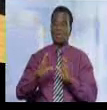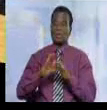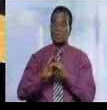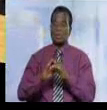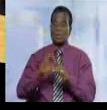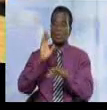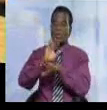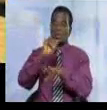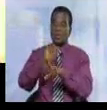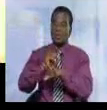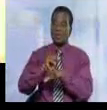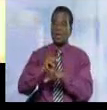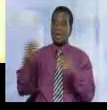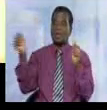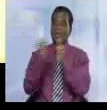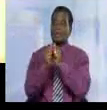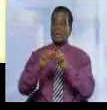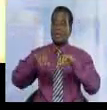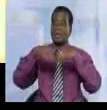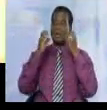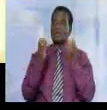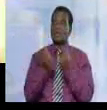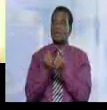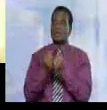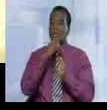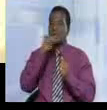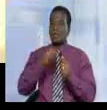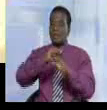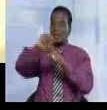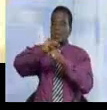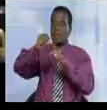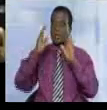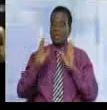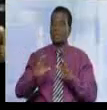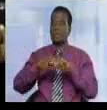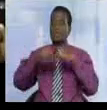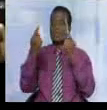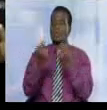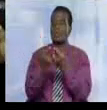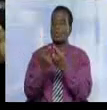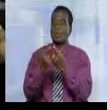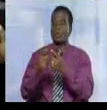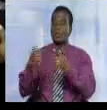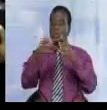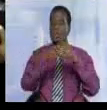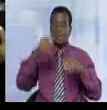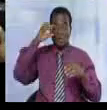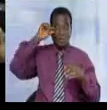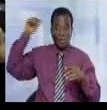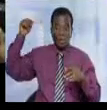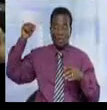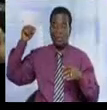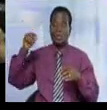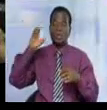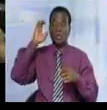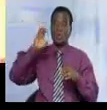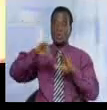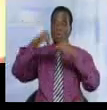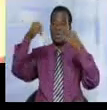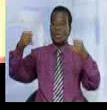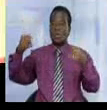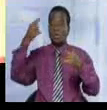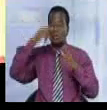UMAPROCI, en collaboration avec l'Association des anciens stagiaires de l'Agence de coopération japonaise. Une conférence de presse